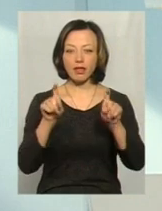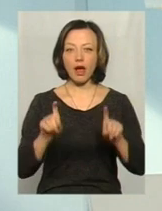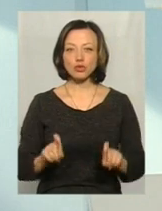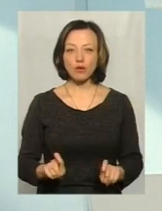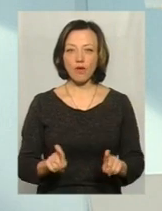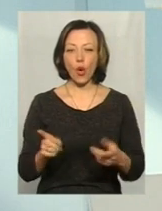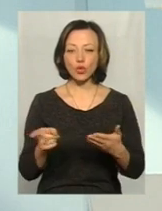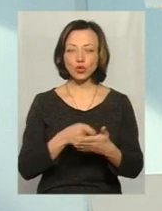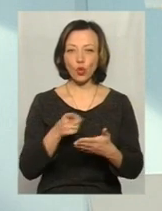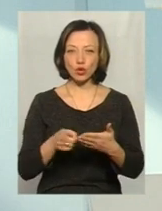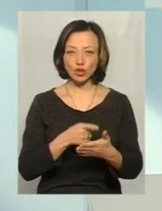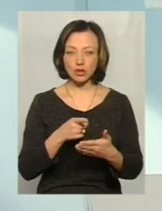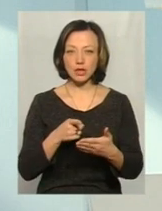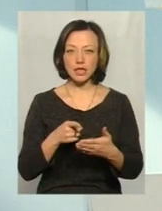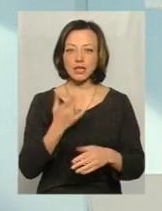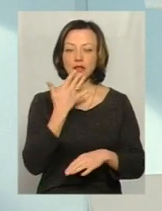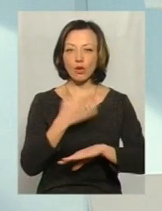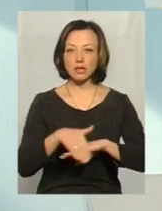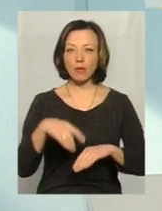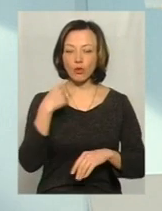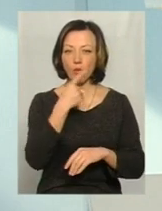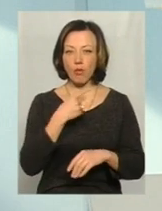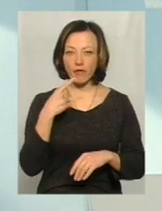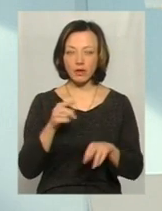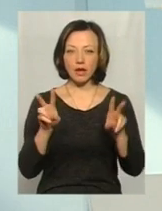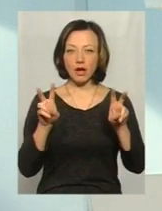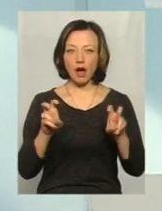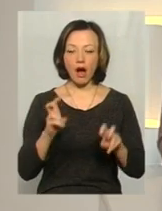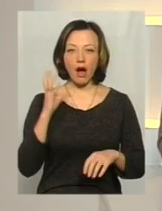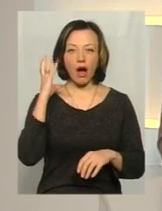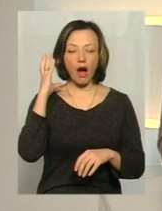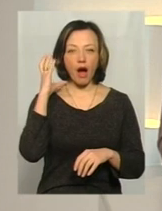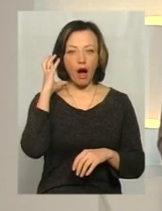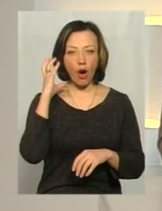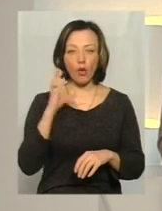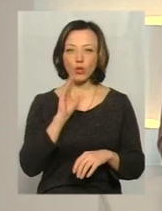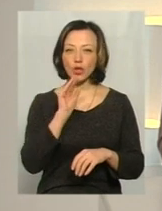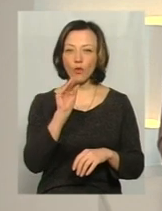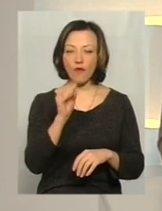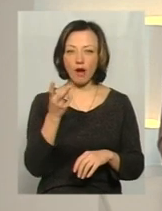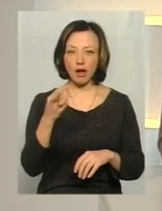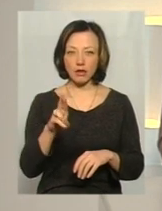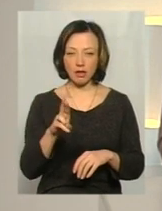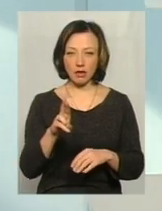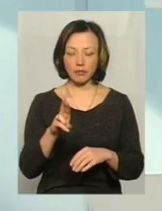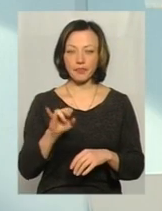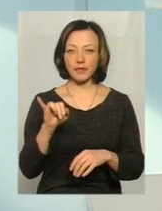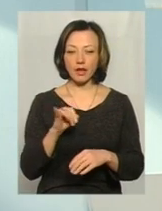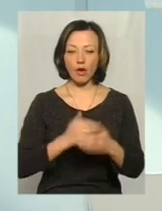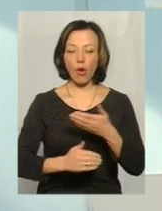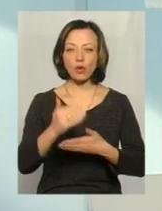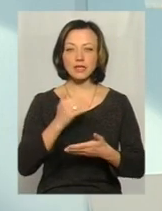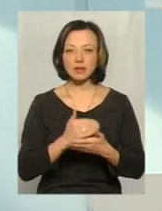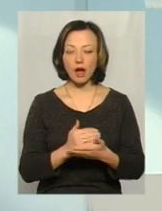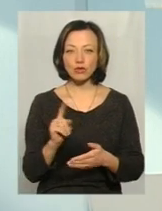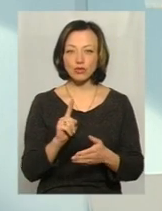зошита, роботи у тестовому зошиті з іноземної мови, яка носить назву аудіювання. І останнє – це